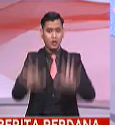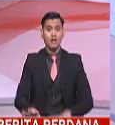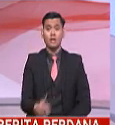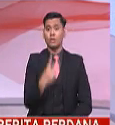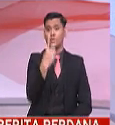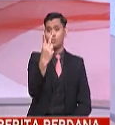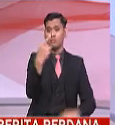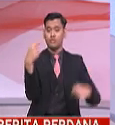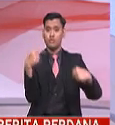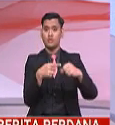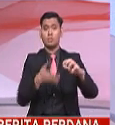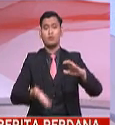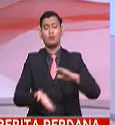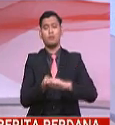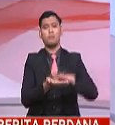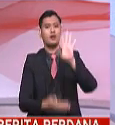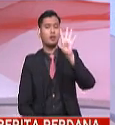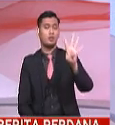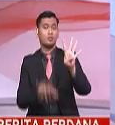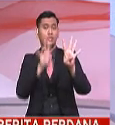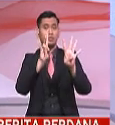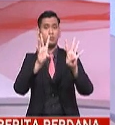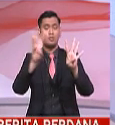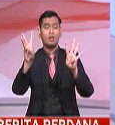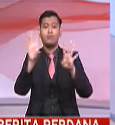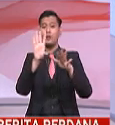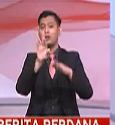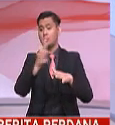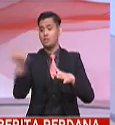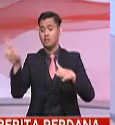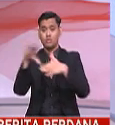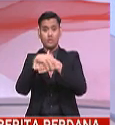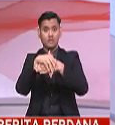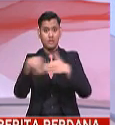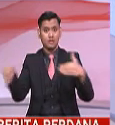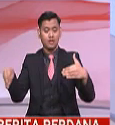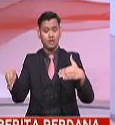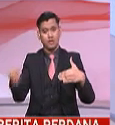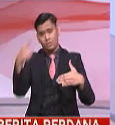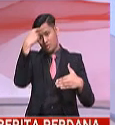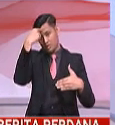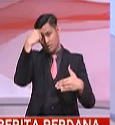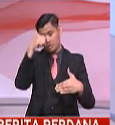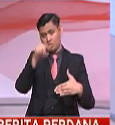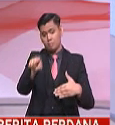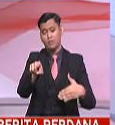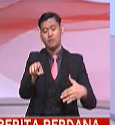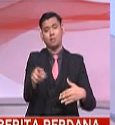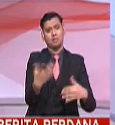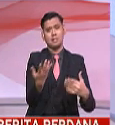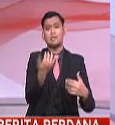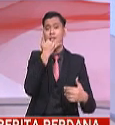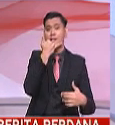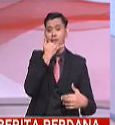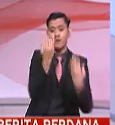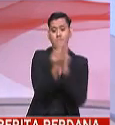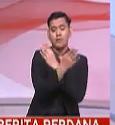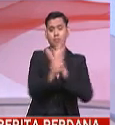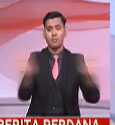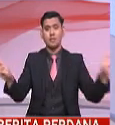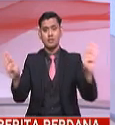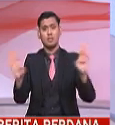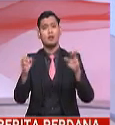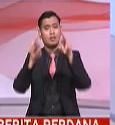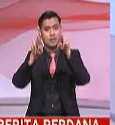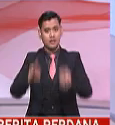berjumlah RM476,000 bagi membantu melepaskan 22 warga negara China tahun lalu.